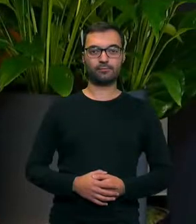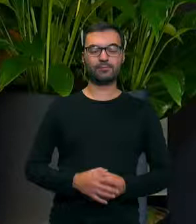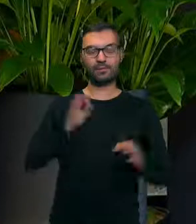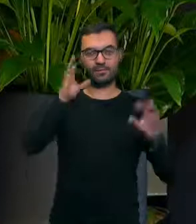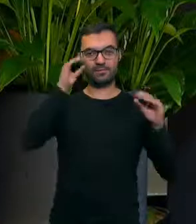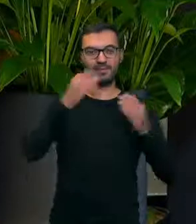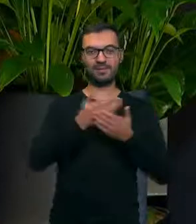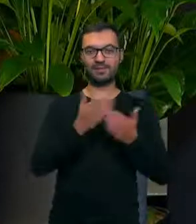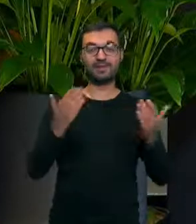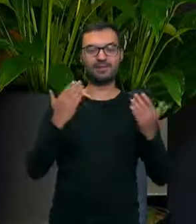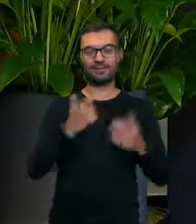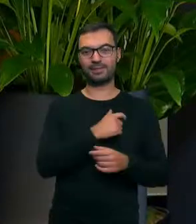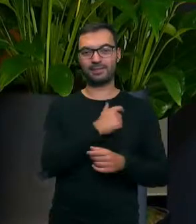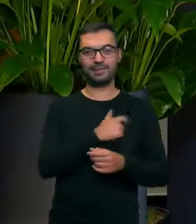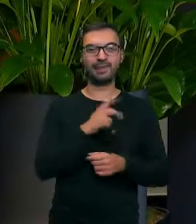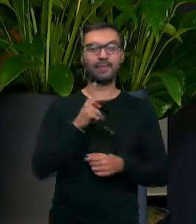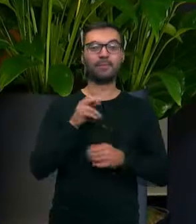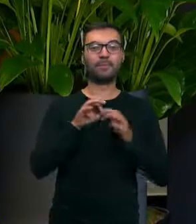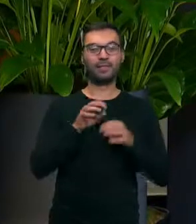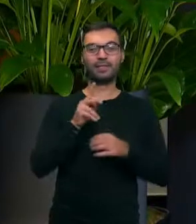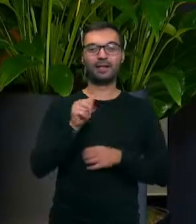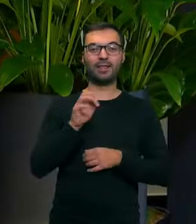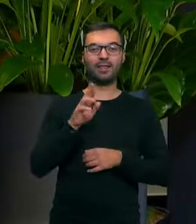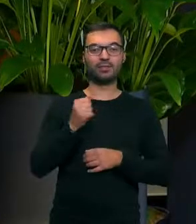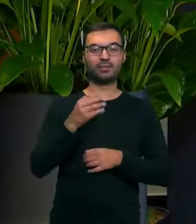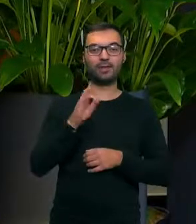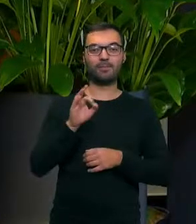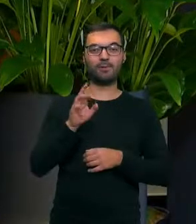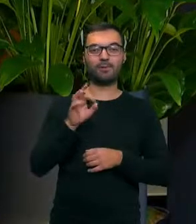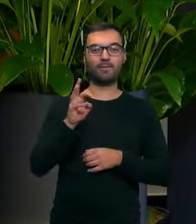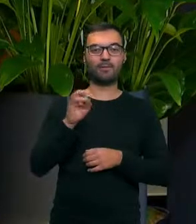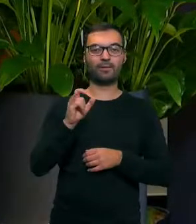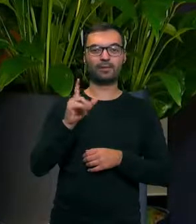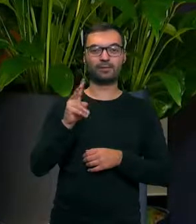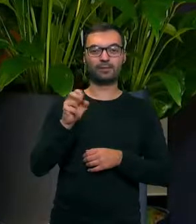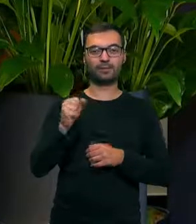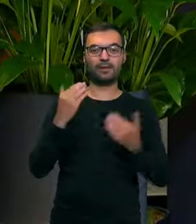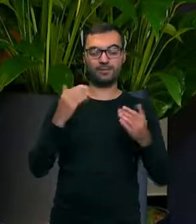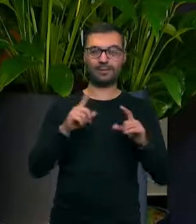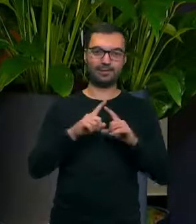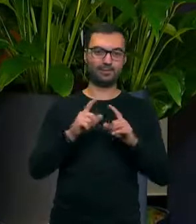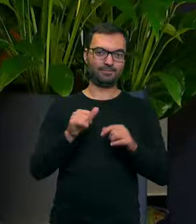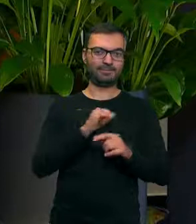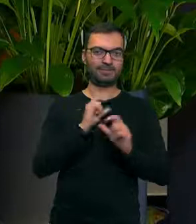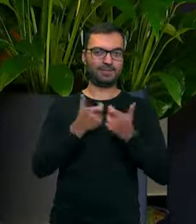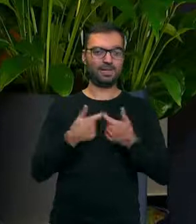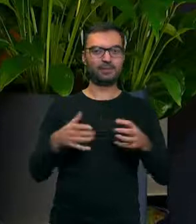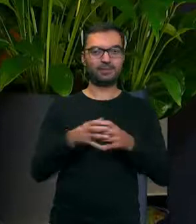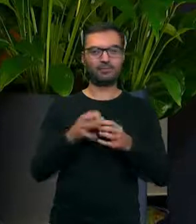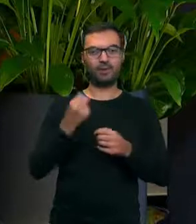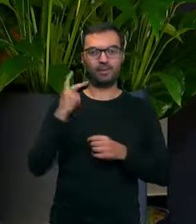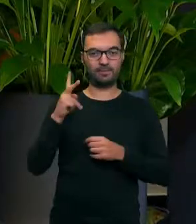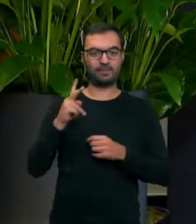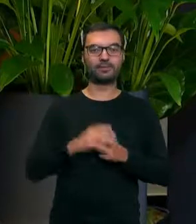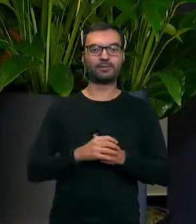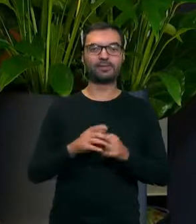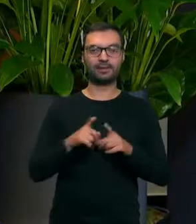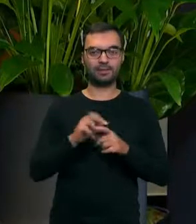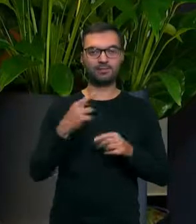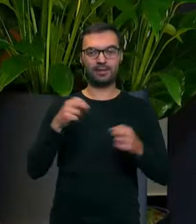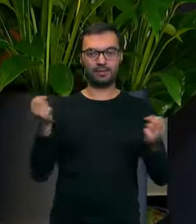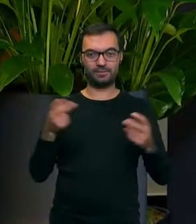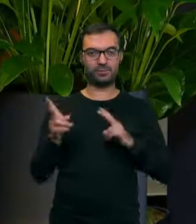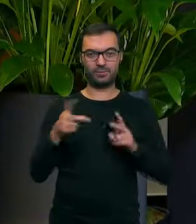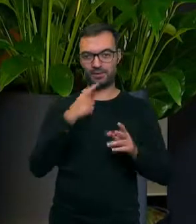Dobry wieczór Państwu, witam bardzo serdecznie. Katarzyna Borowiecka, witam oczywiście w imieniu także całej ekipy wirtualnych targów książki Empiku i w imieniu